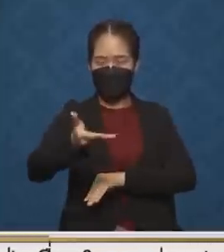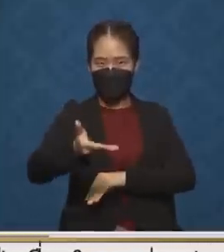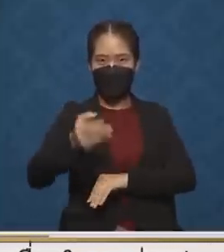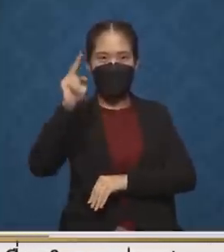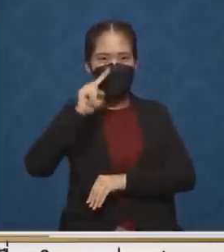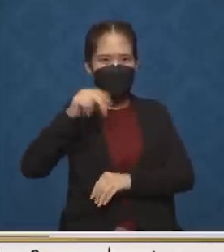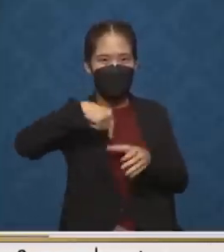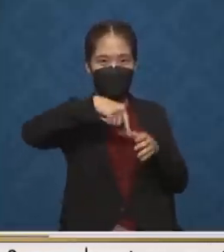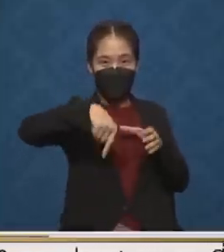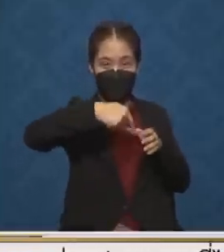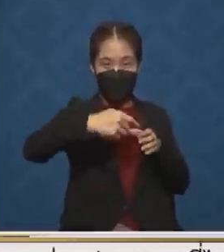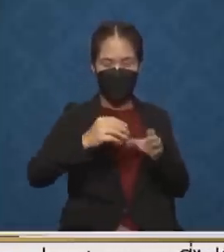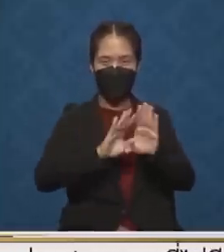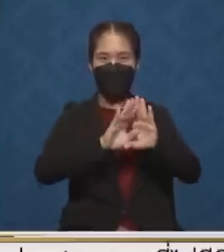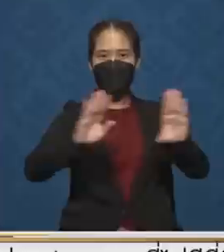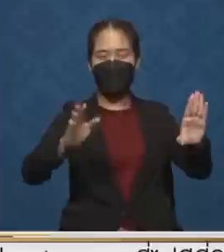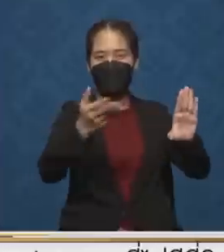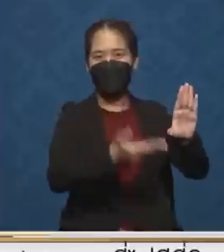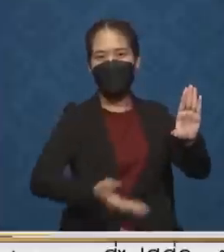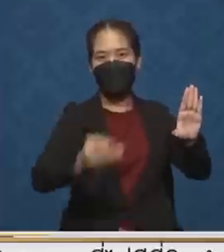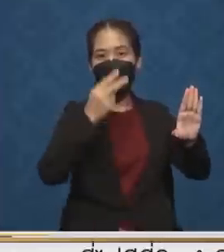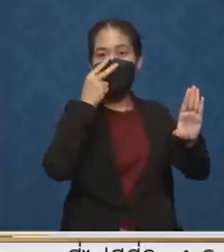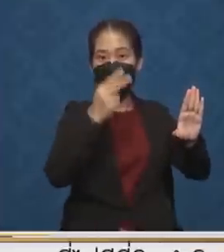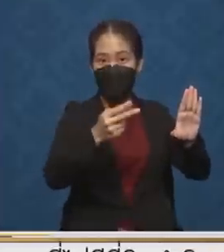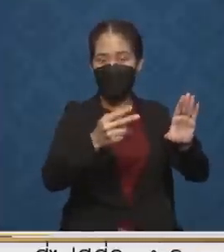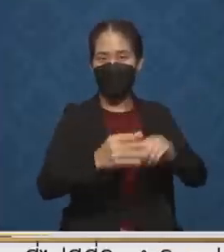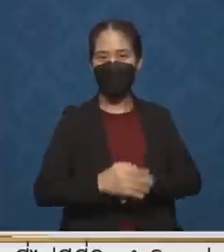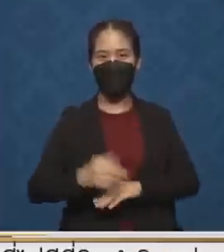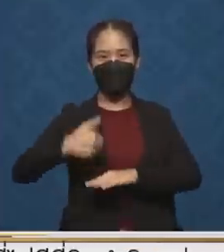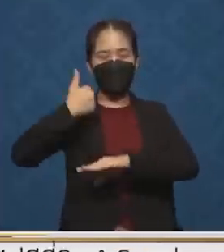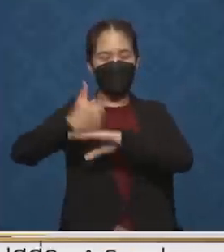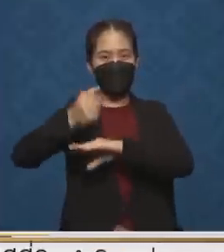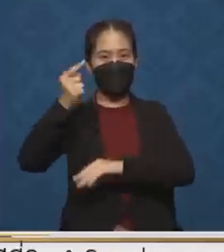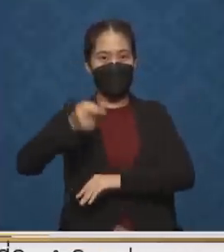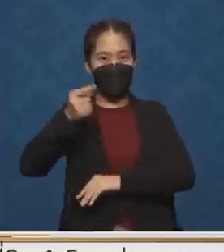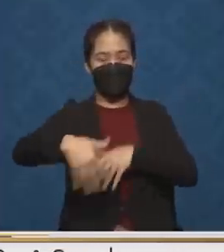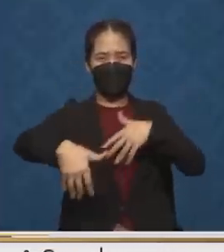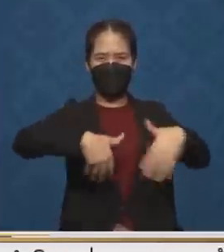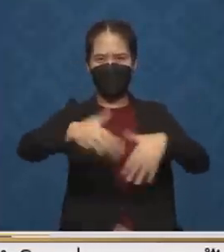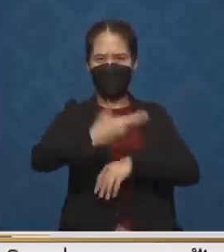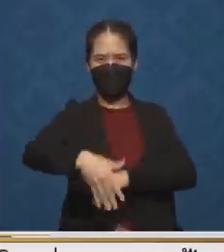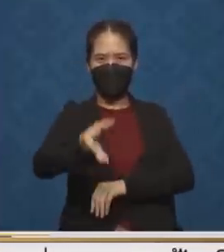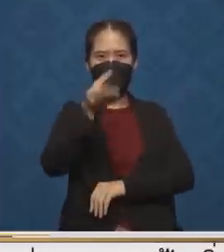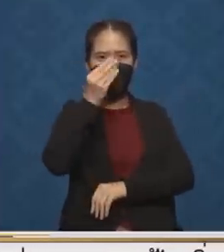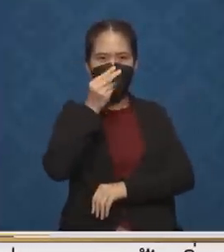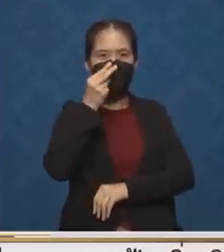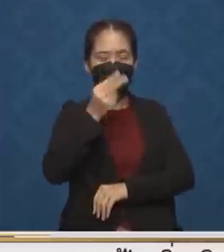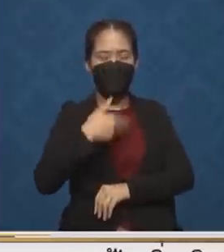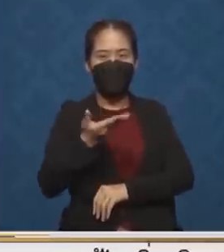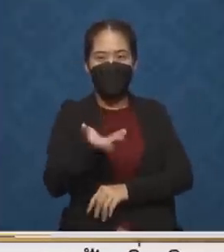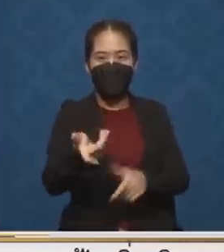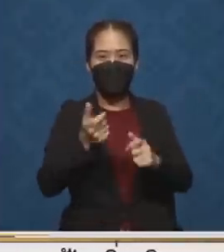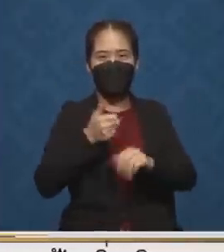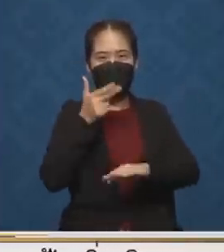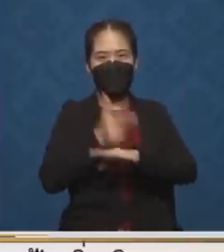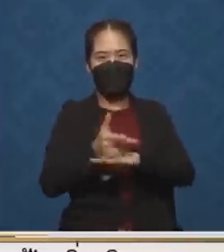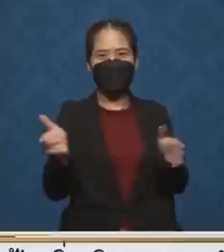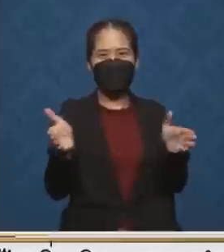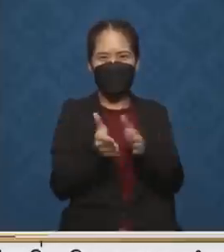ใหคมาเปิดให้ผู้ปคัแชาตัวจริงนั่นก็คือพี่น้ปสาชน ขออย่าทgodนานเปิดคิปสอัไดครั